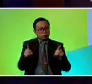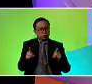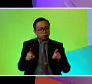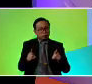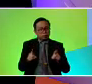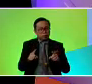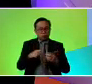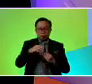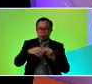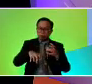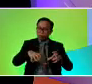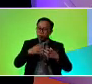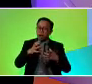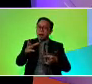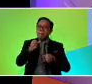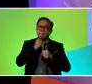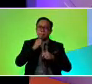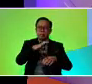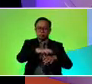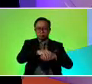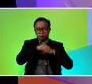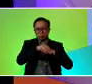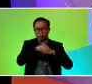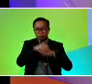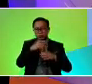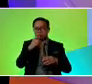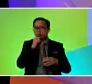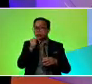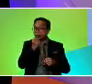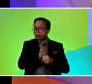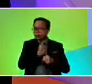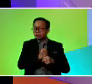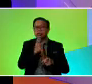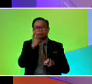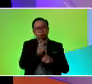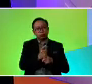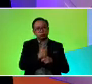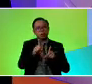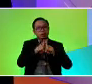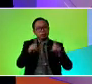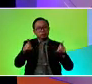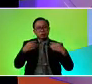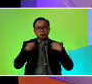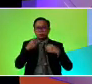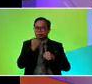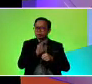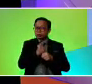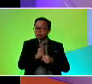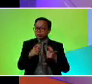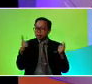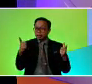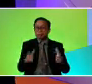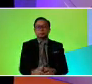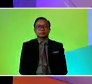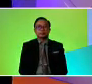dimanipulasi maknanya mengambil kesempatan Oke bukannya kerja yang kebetulan tapi dia ada keji lain